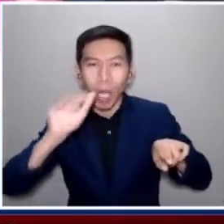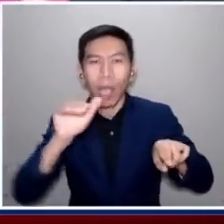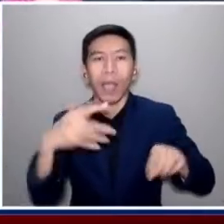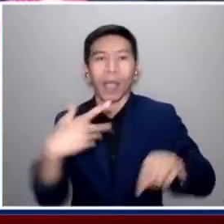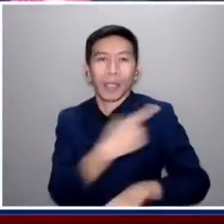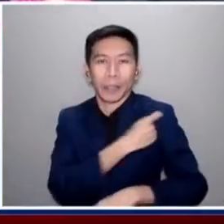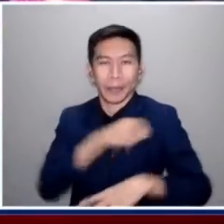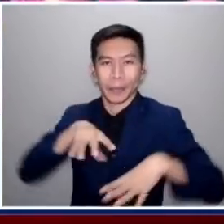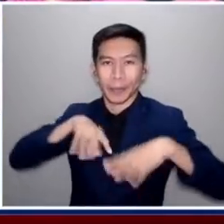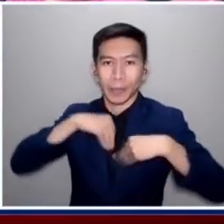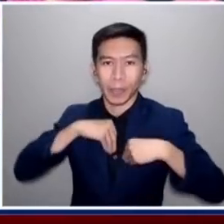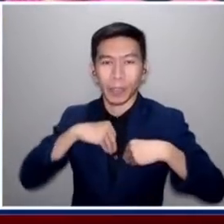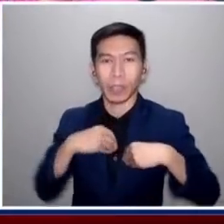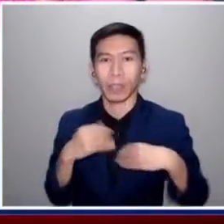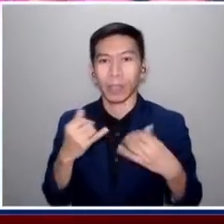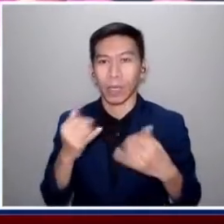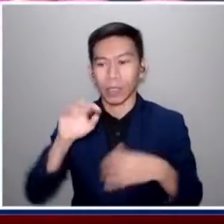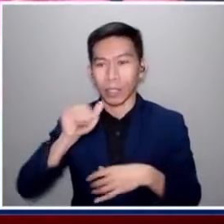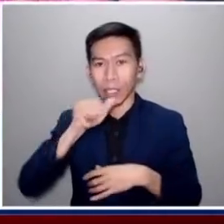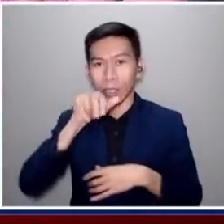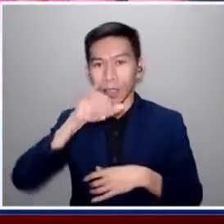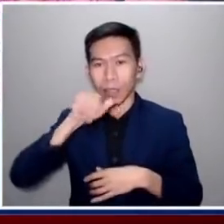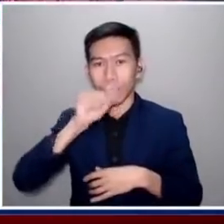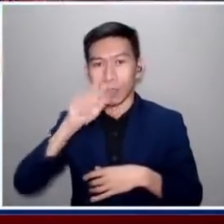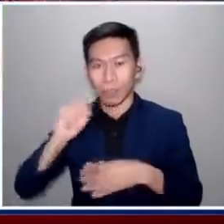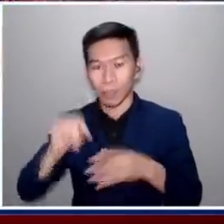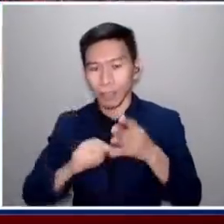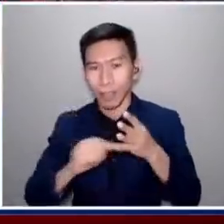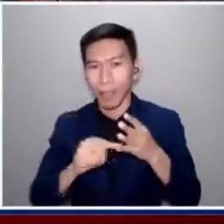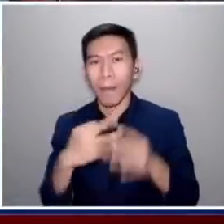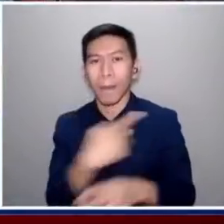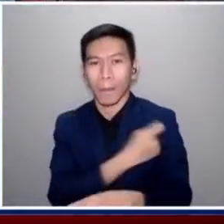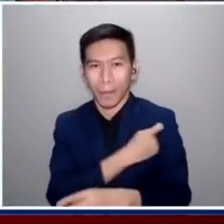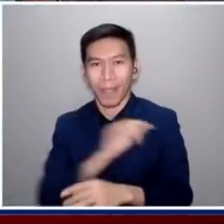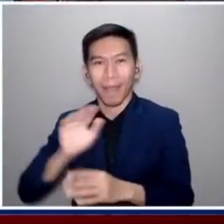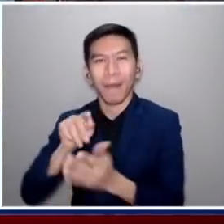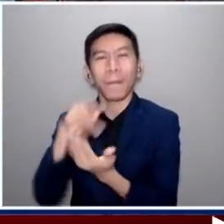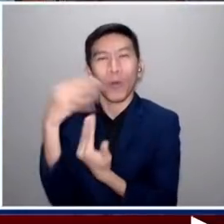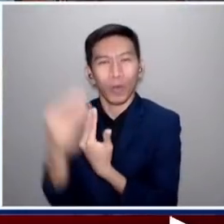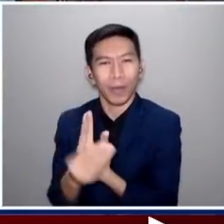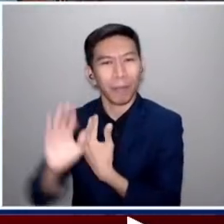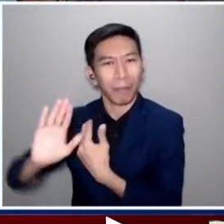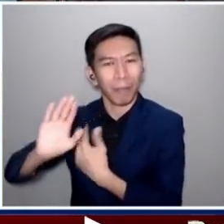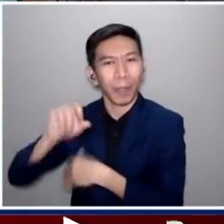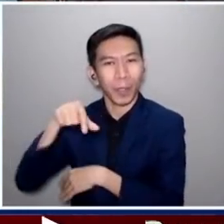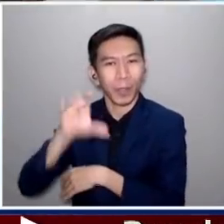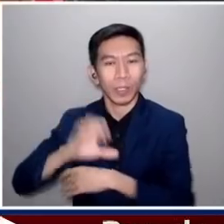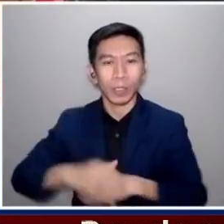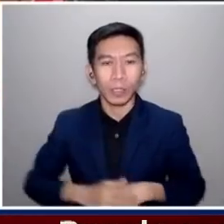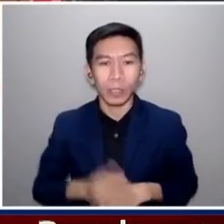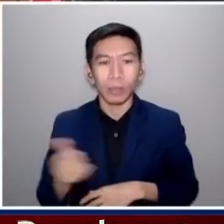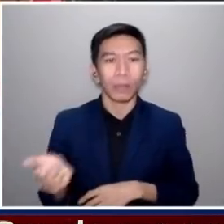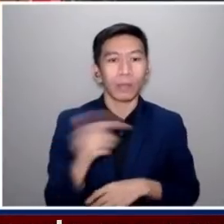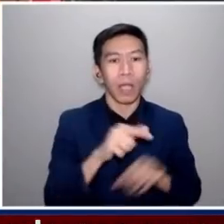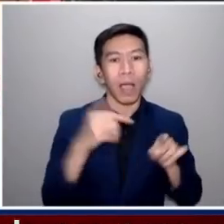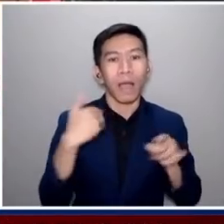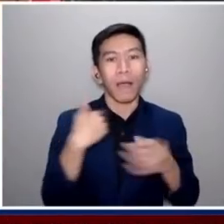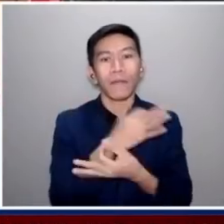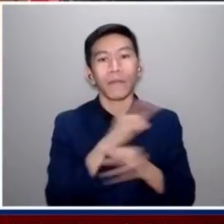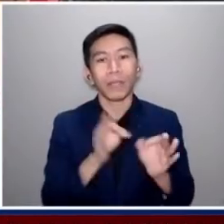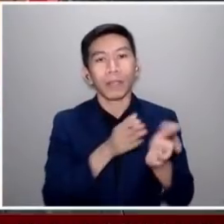ng buwan ang bakuna palit 2,000 project. Sa Binyan City, libreng house-to-house antigen test